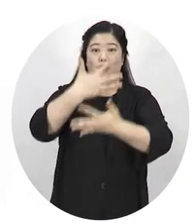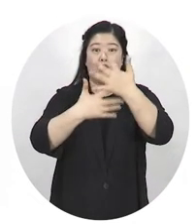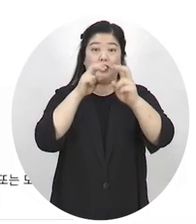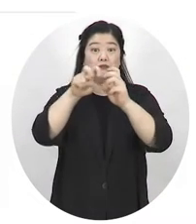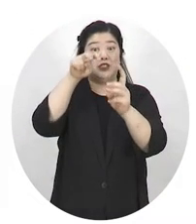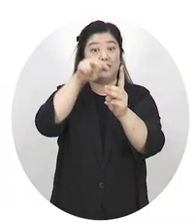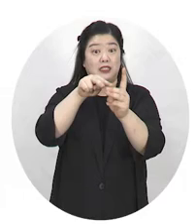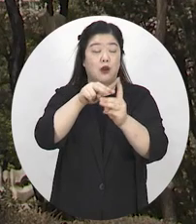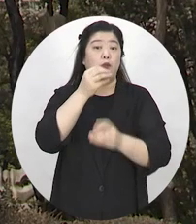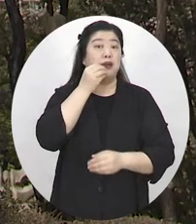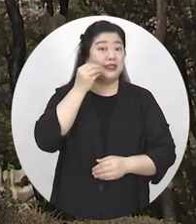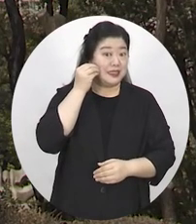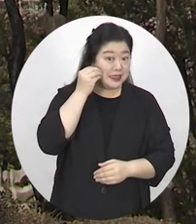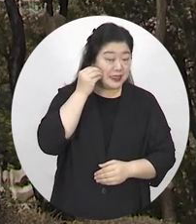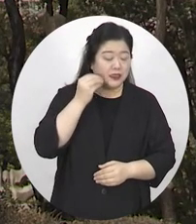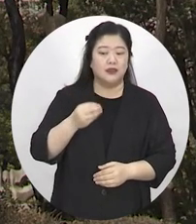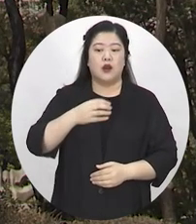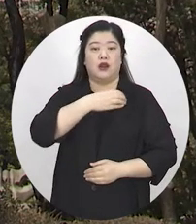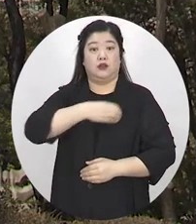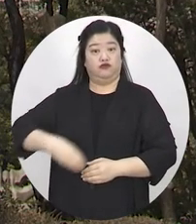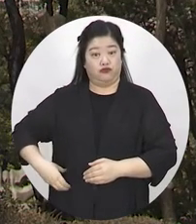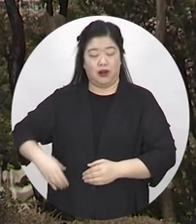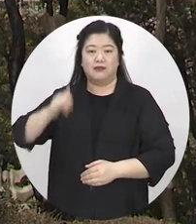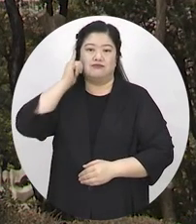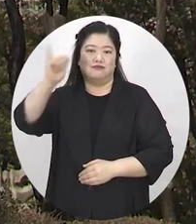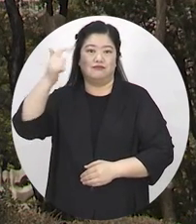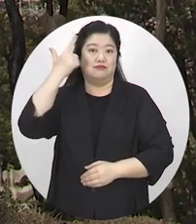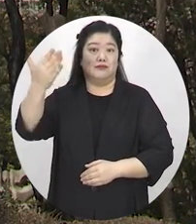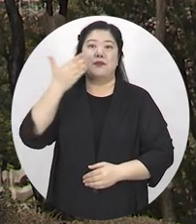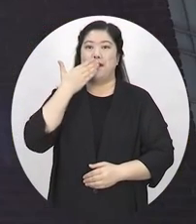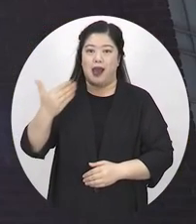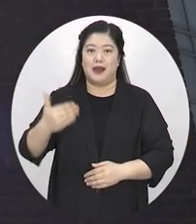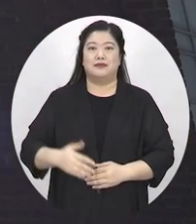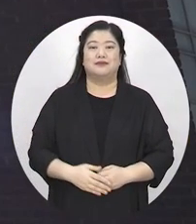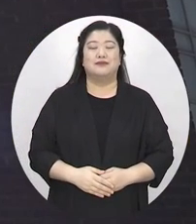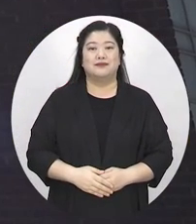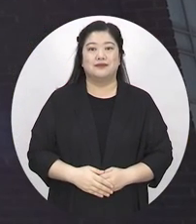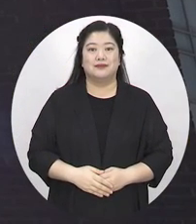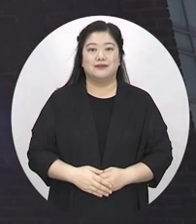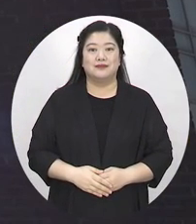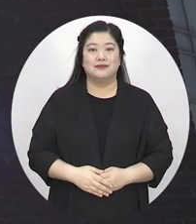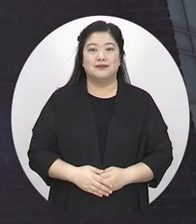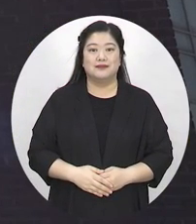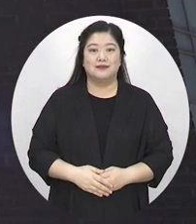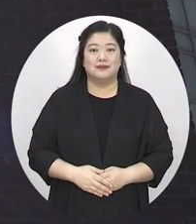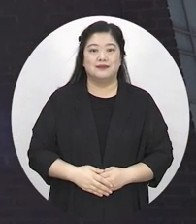강서구영상미디어센터 홈페이지나 강서구청 홍보정책과로 문의하면 됩니다.